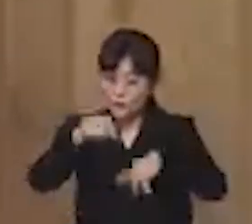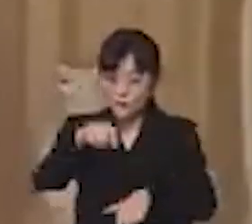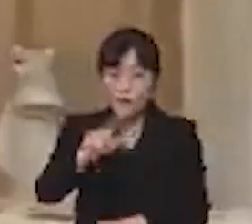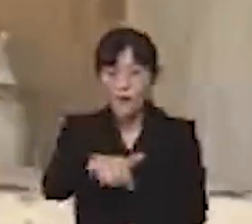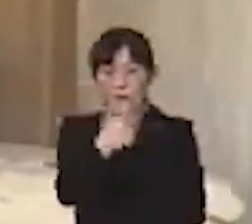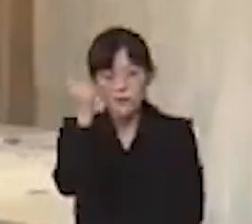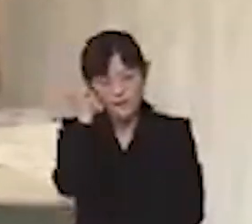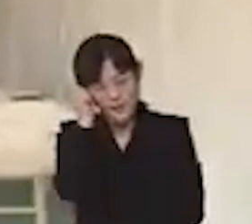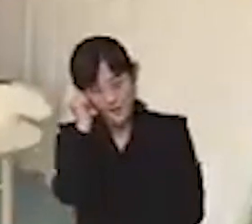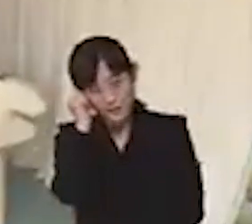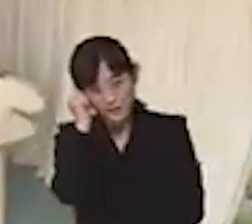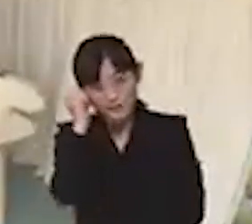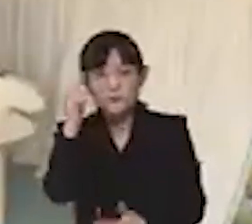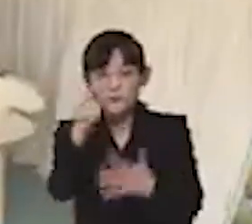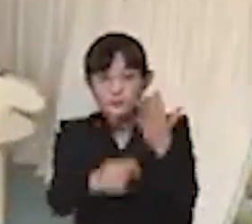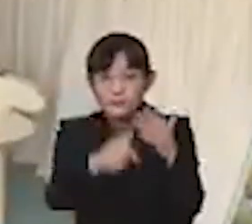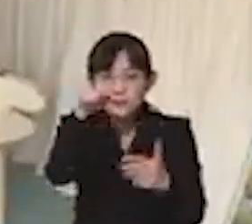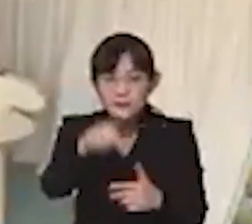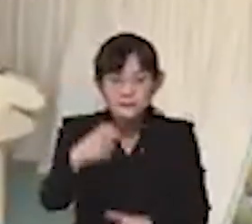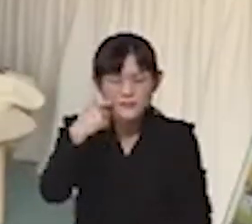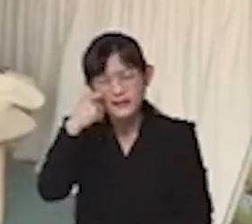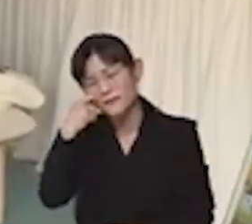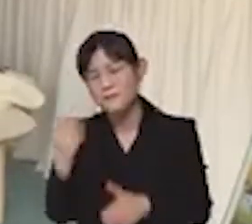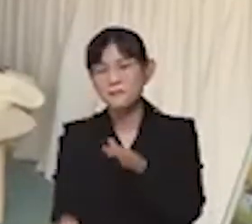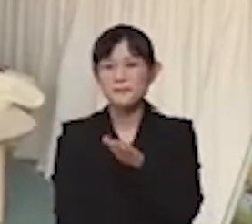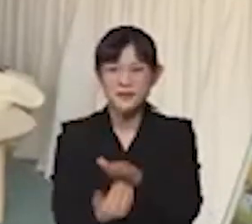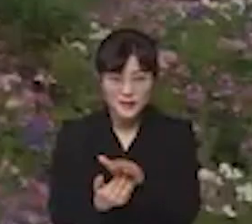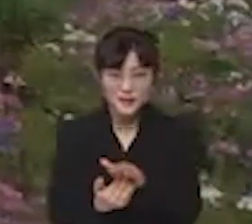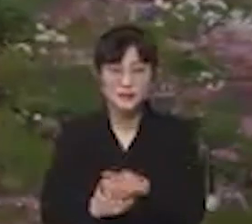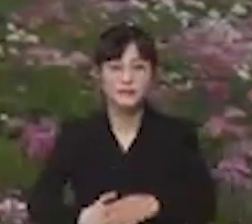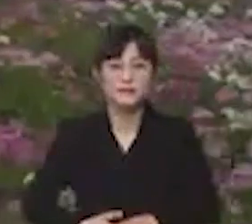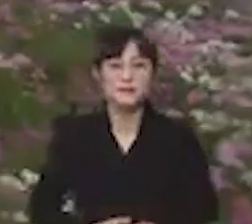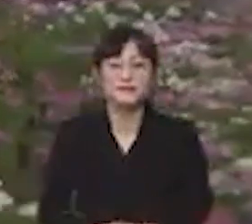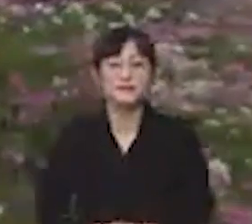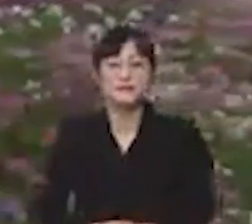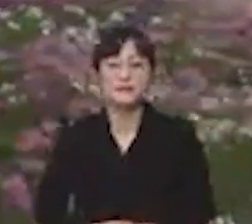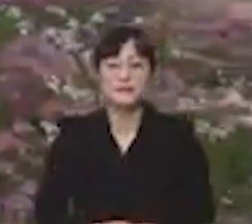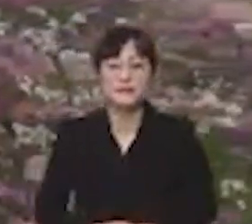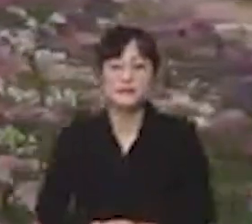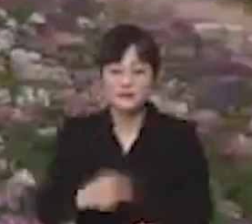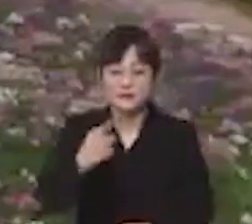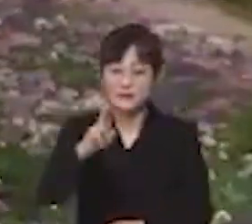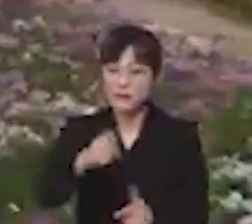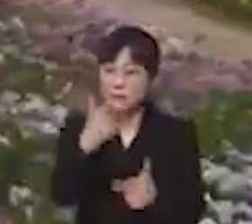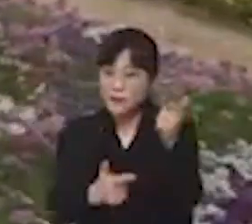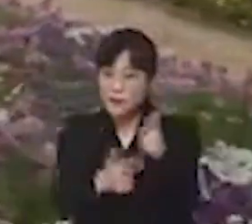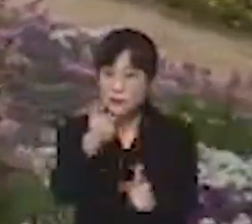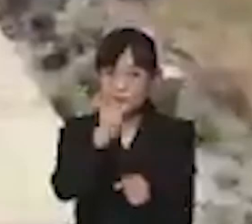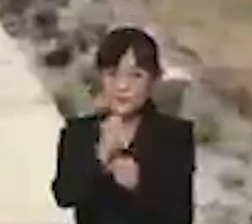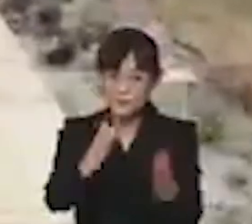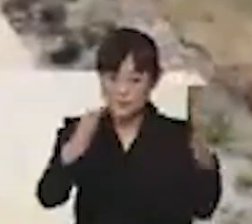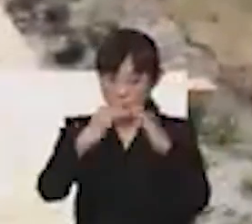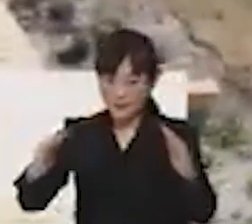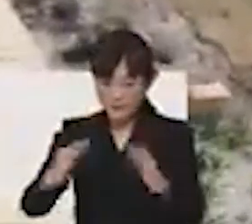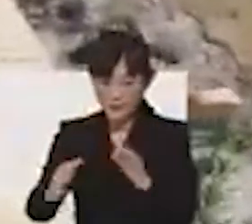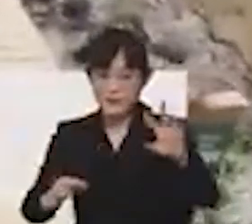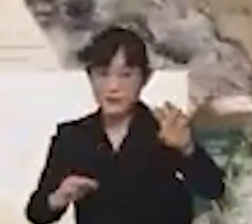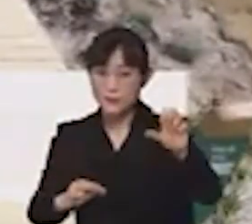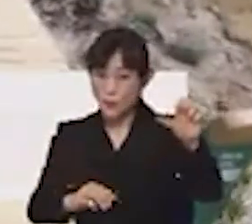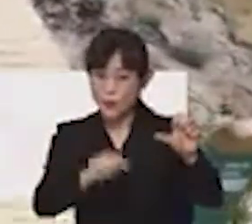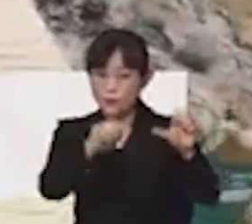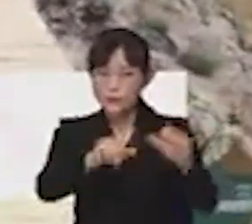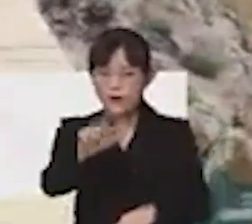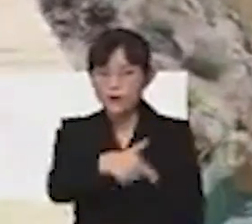보낼 수 있는 가든스테이는 최고의 인기 프로그램입니다. 삼나무로 지어진 35개 오두막에서 하루 100여